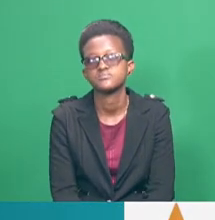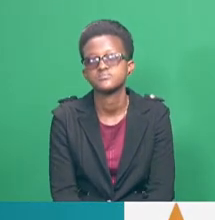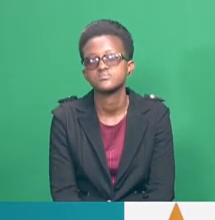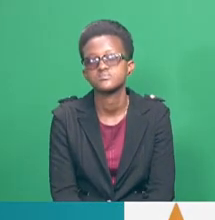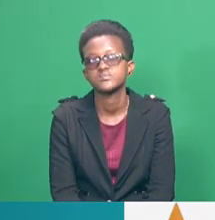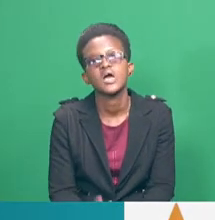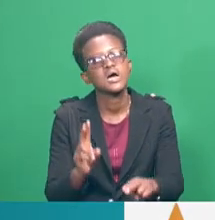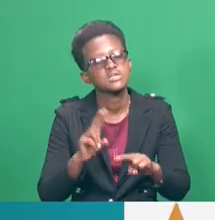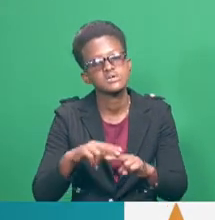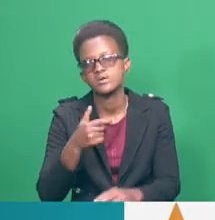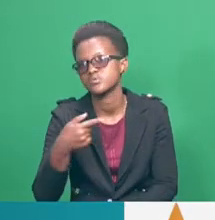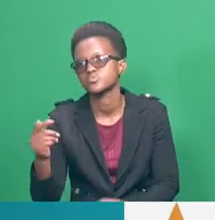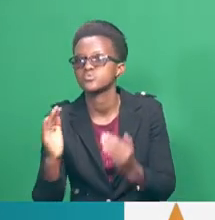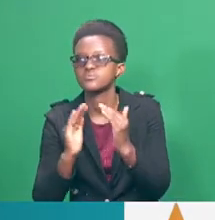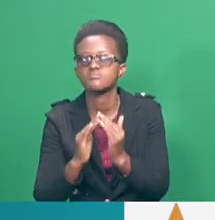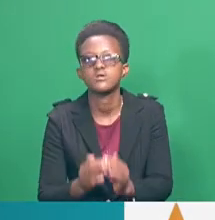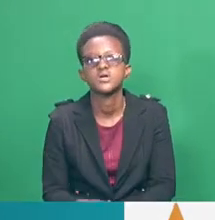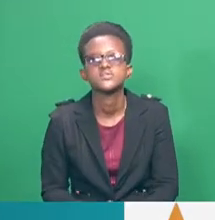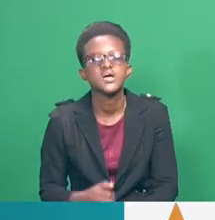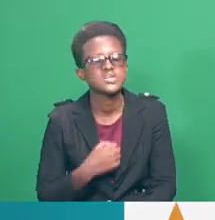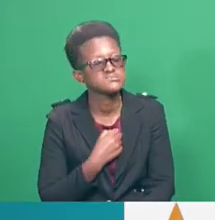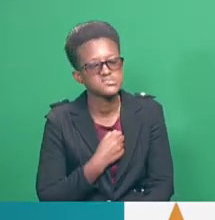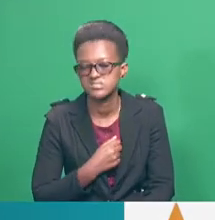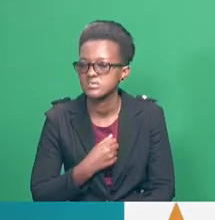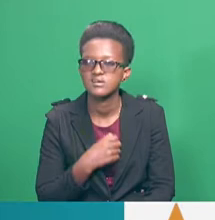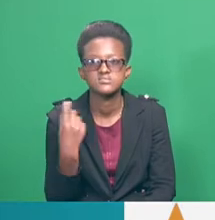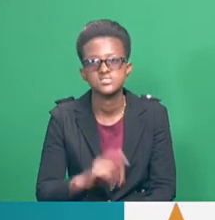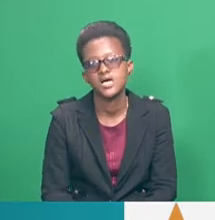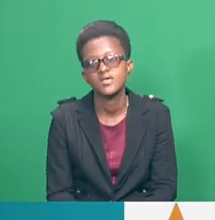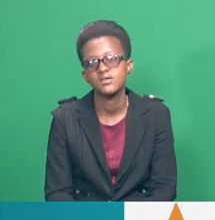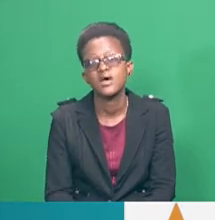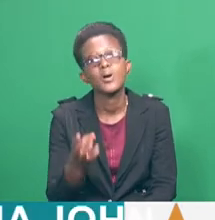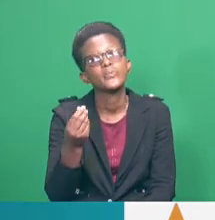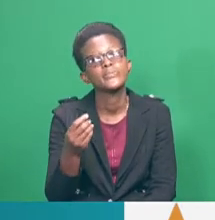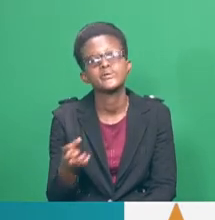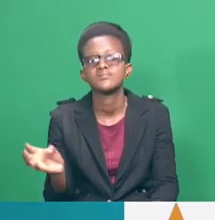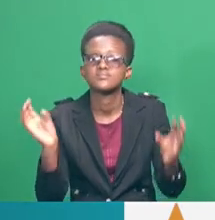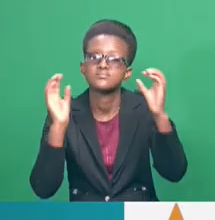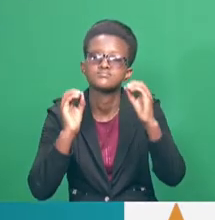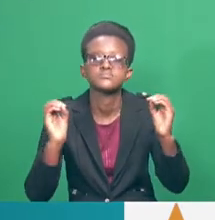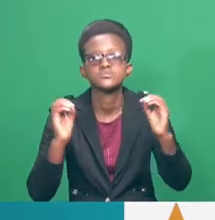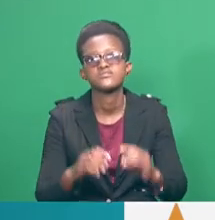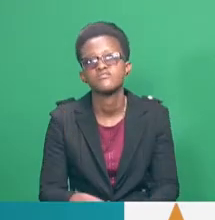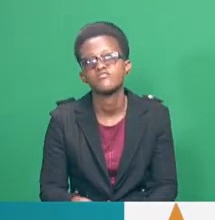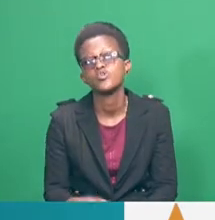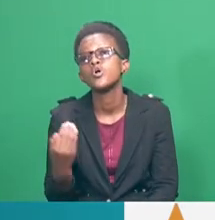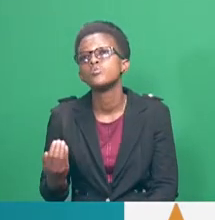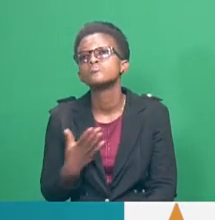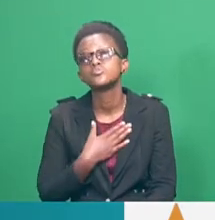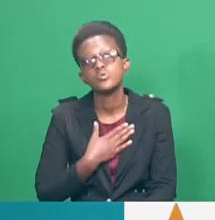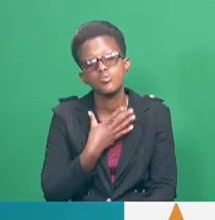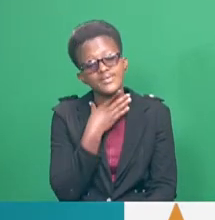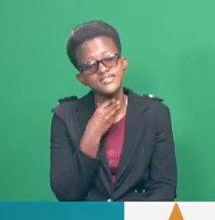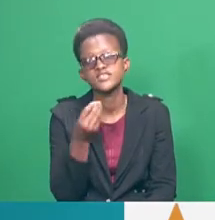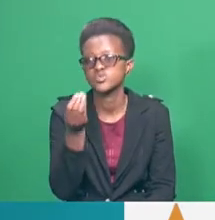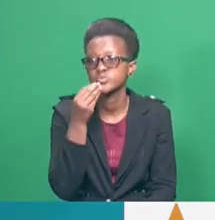wa kuteseka, sina kipato chochote na nina mtoto mmoja anahitaji kula, anahitaji kwenda shule. Vilio